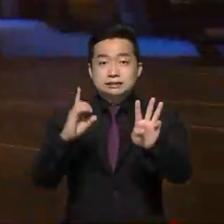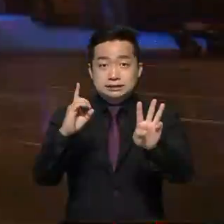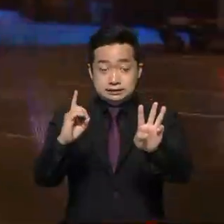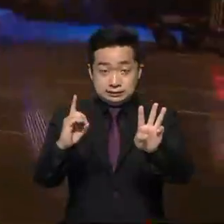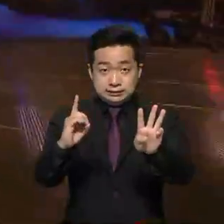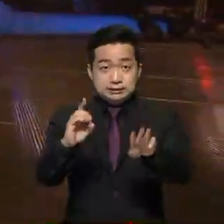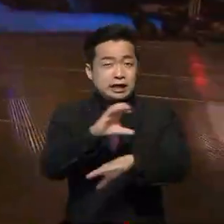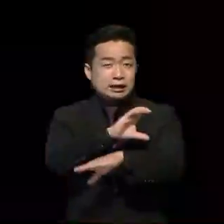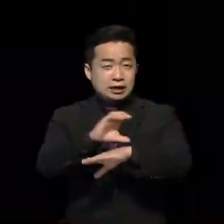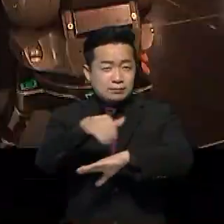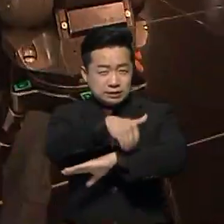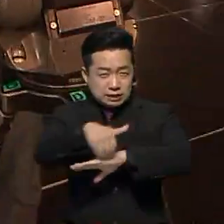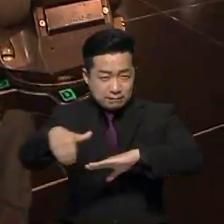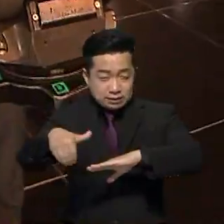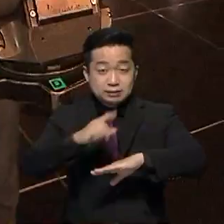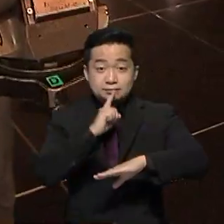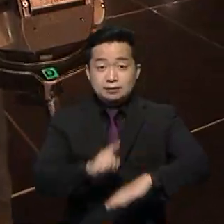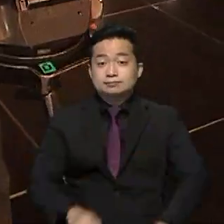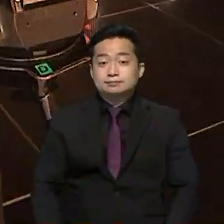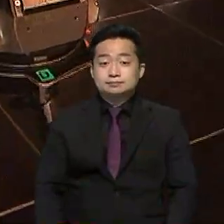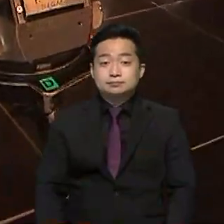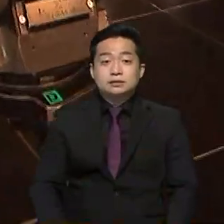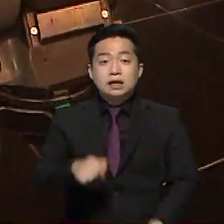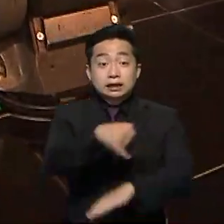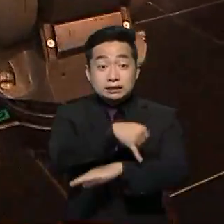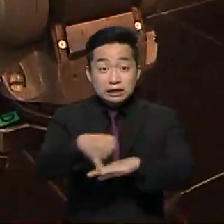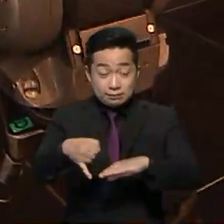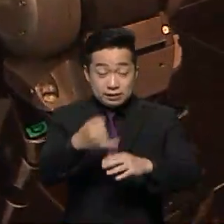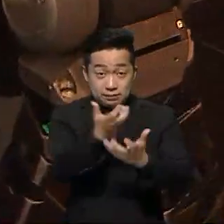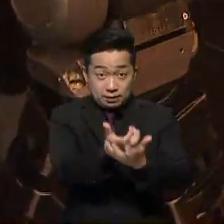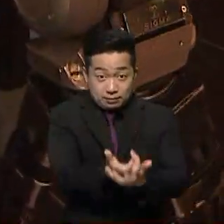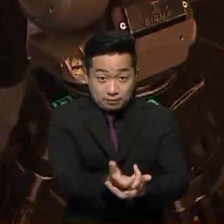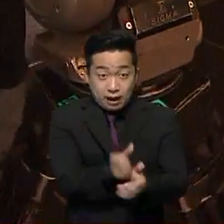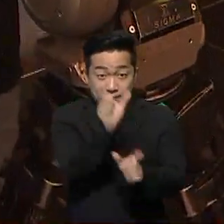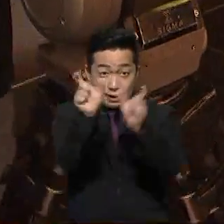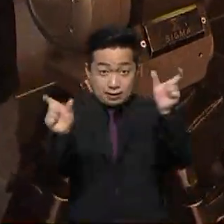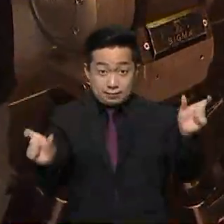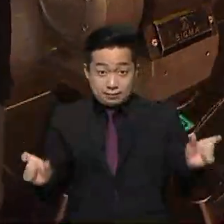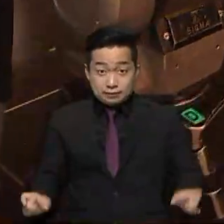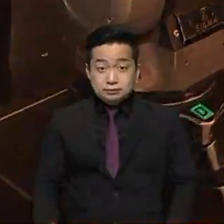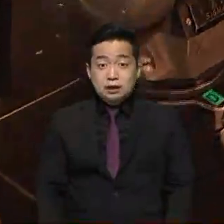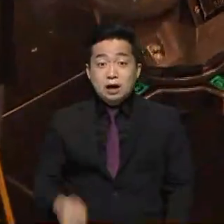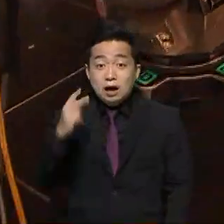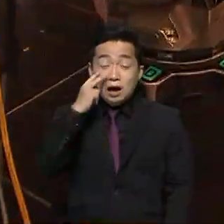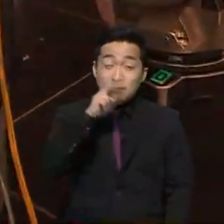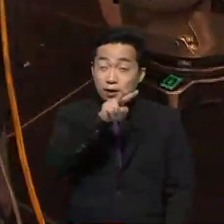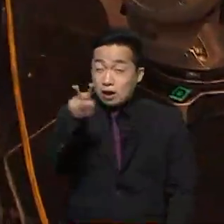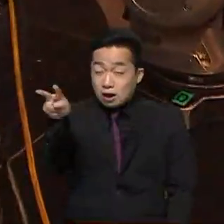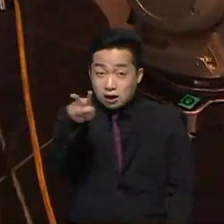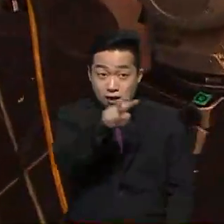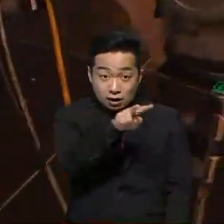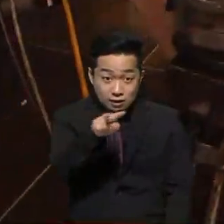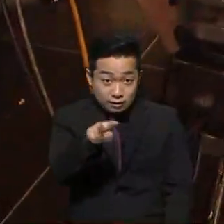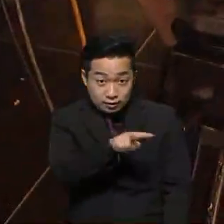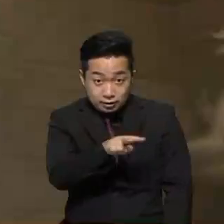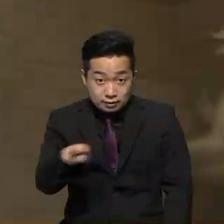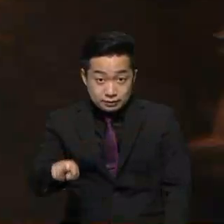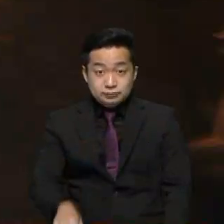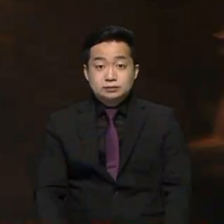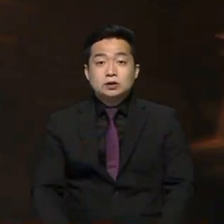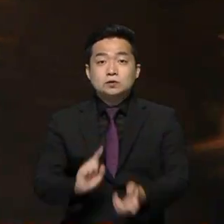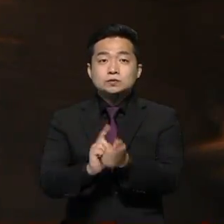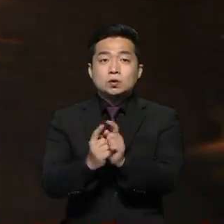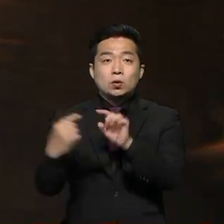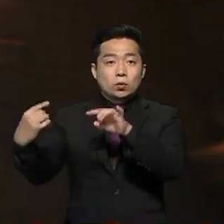평면 스크린입니다. 3D 그래픽 데이터로 구현된 조각상은 어느 각도에서 찍어도 카메라와 실시간 3D 엔진이